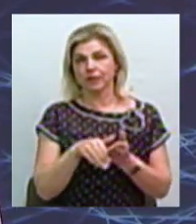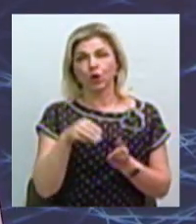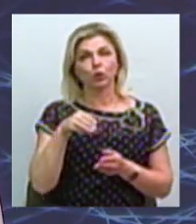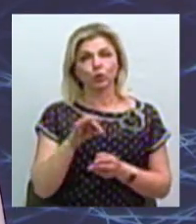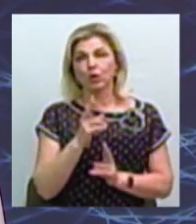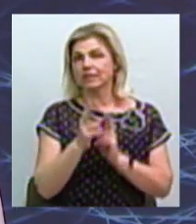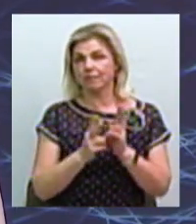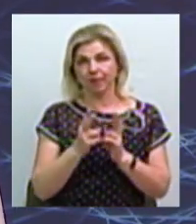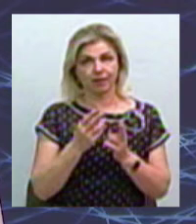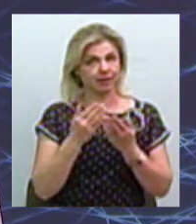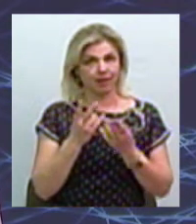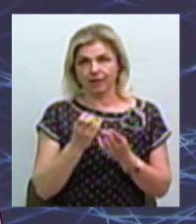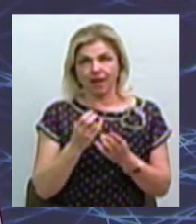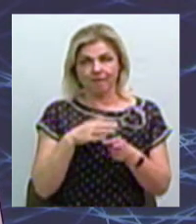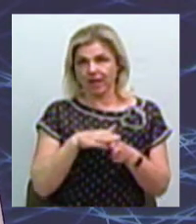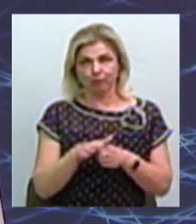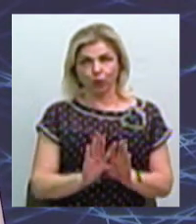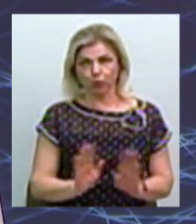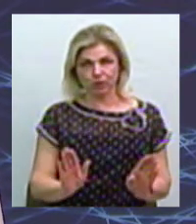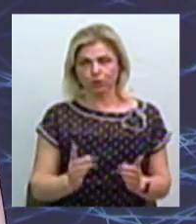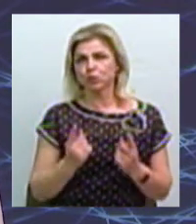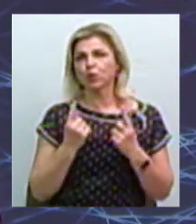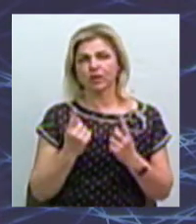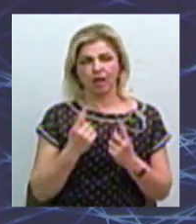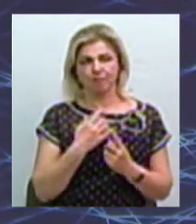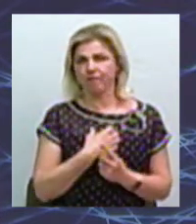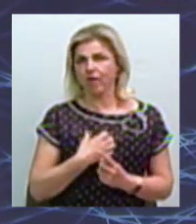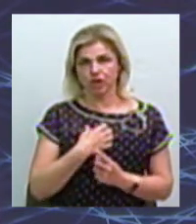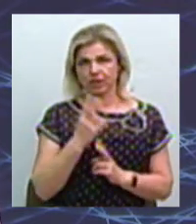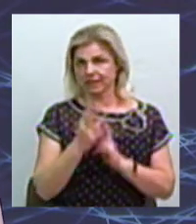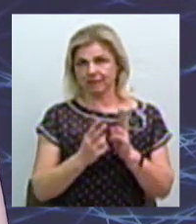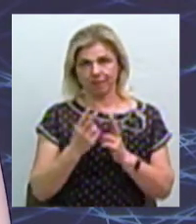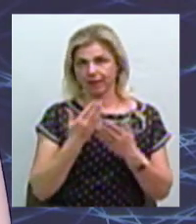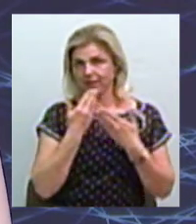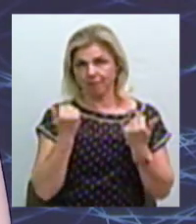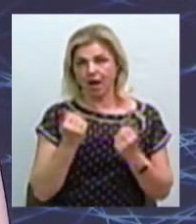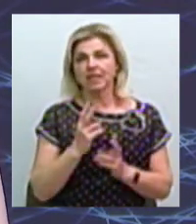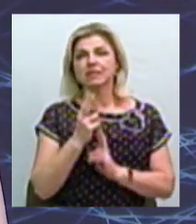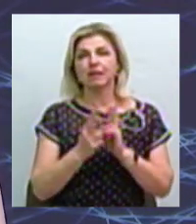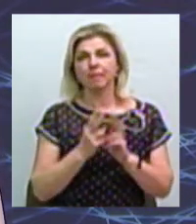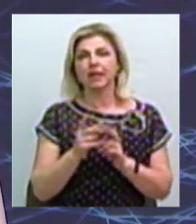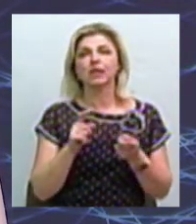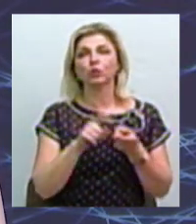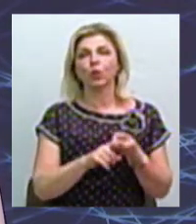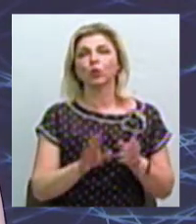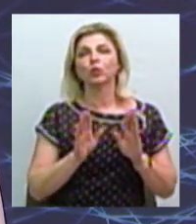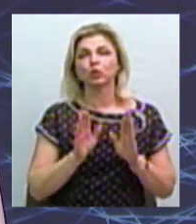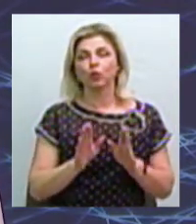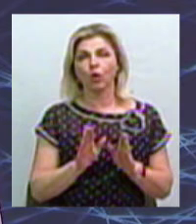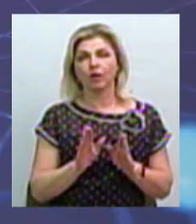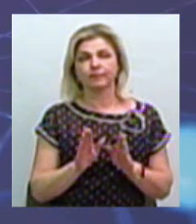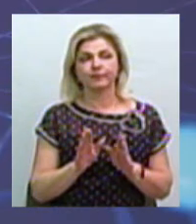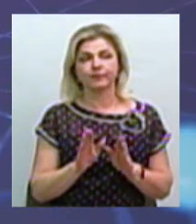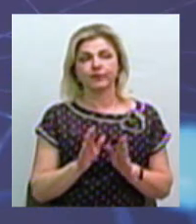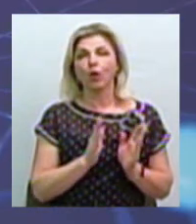не відбулося. Як суттєвих змін, так? Зміни торкнулися в переважній мірі